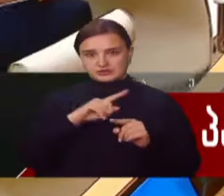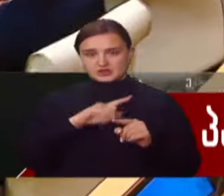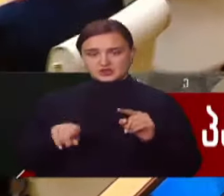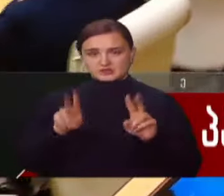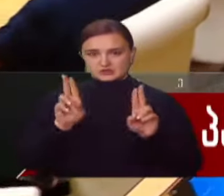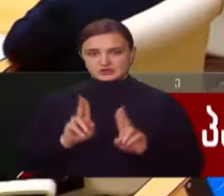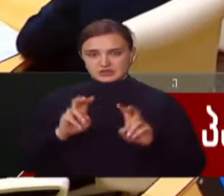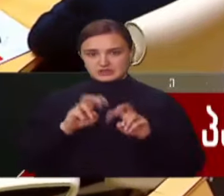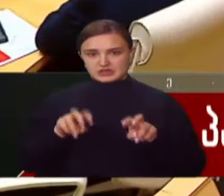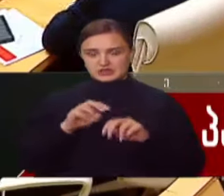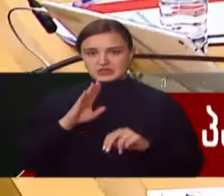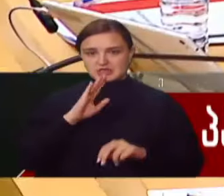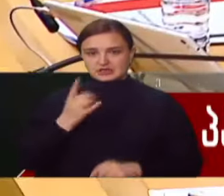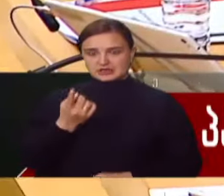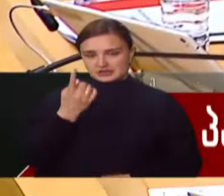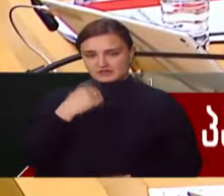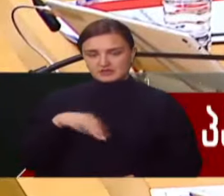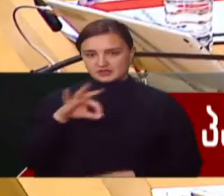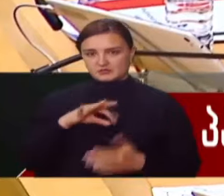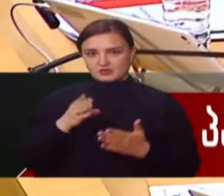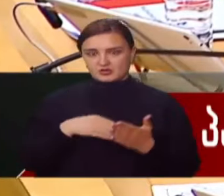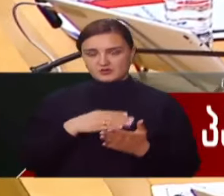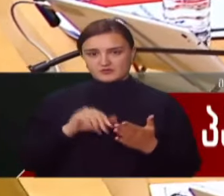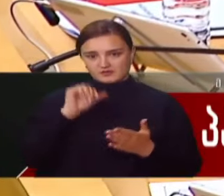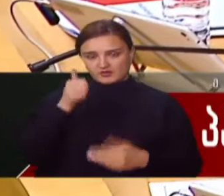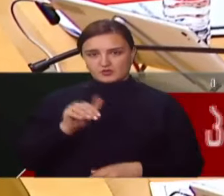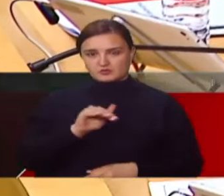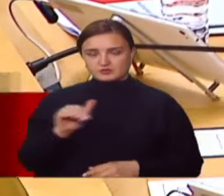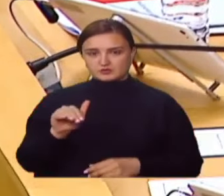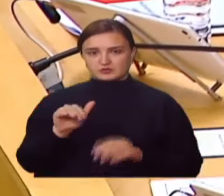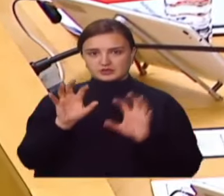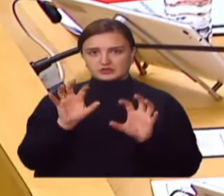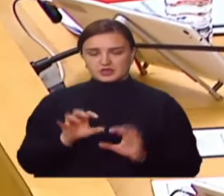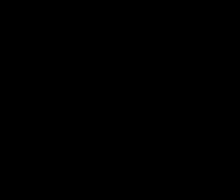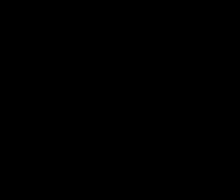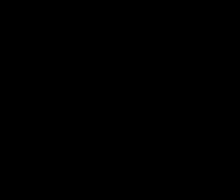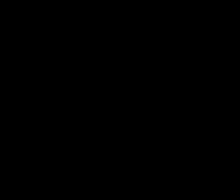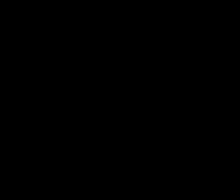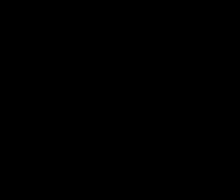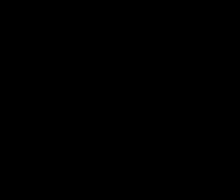განიხილება და ქალთა სავალდებულო კვოტირების გაუქმება ხვალ ოფიციალურად დაკანონდება.